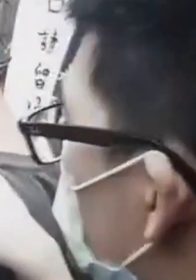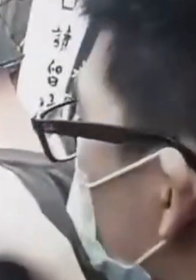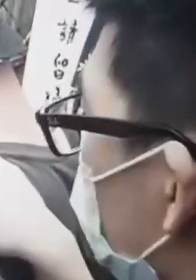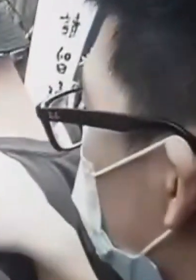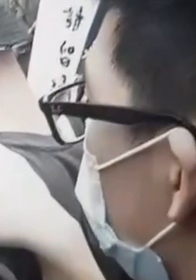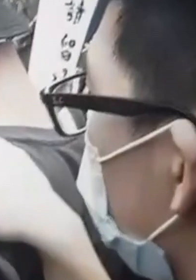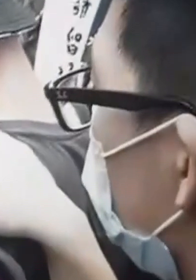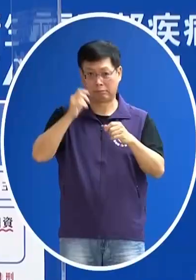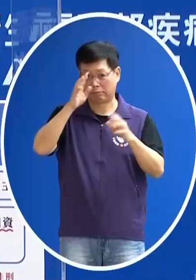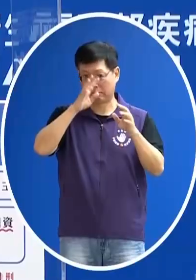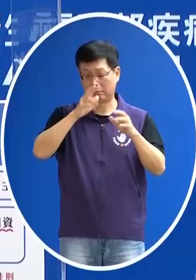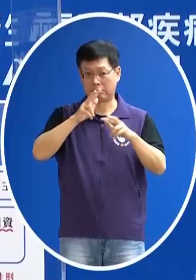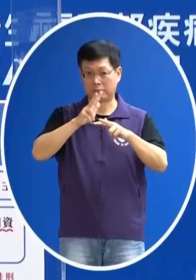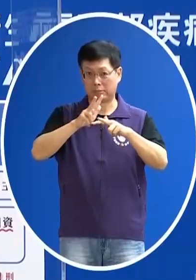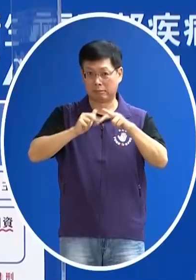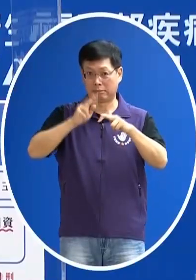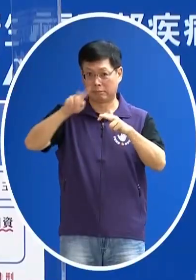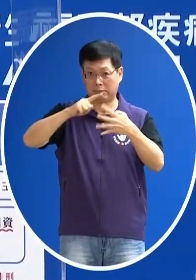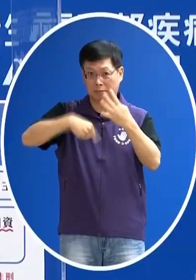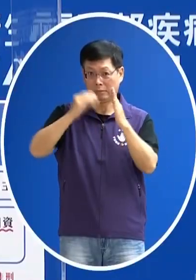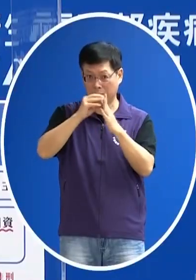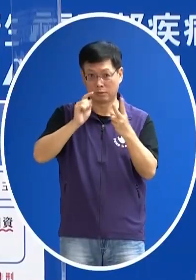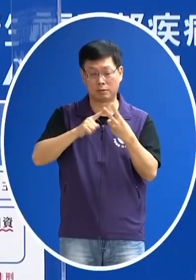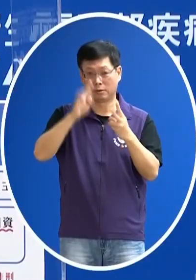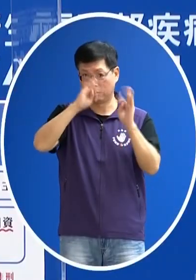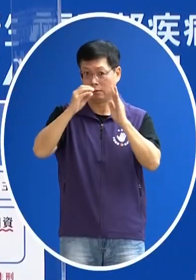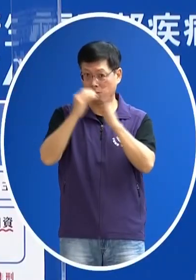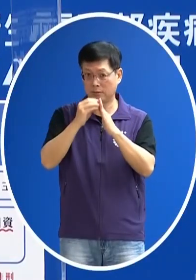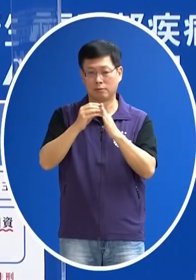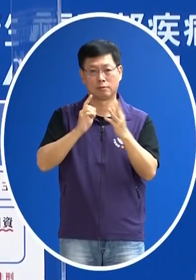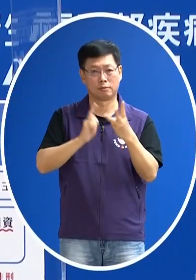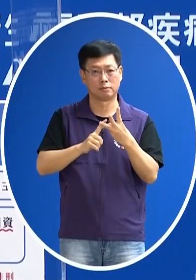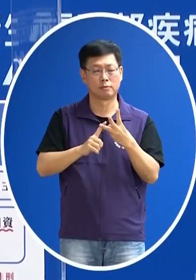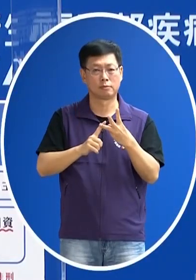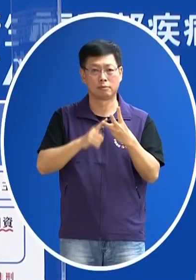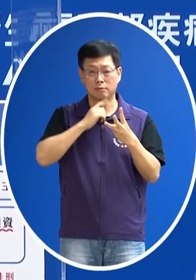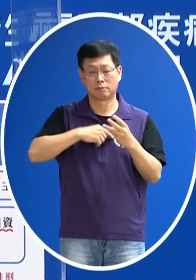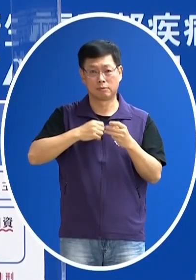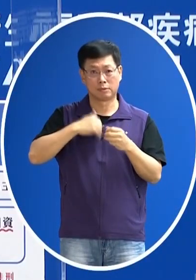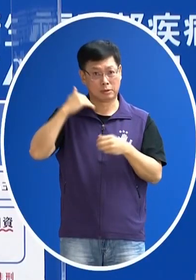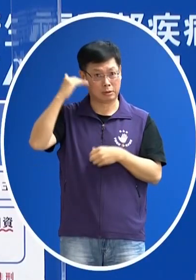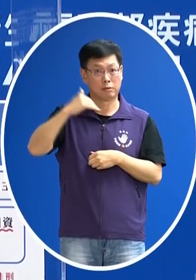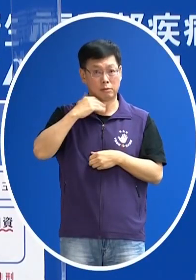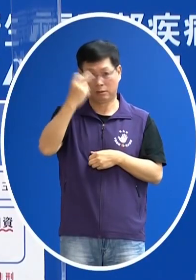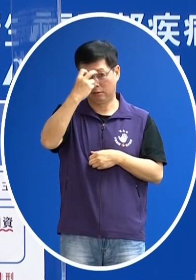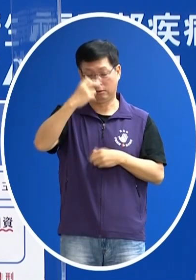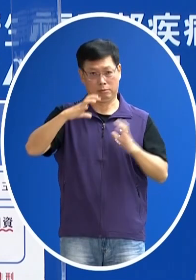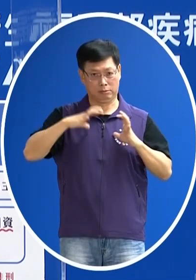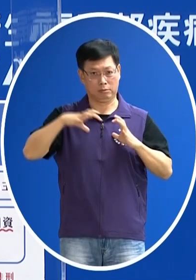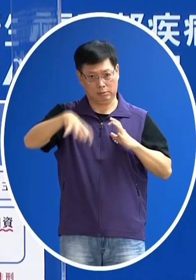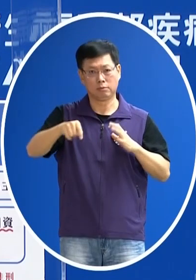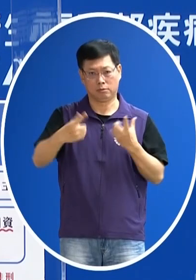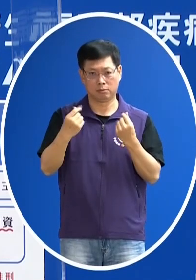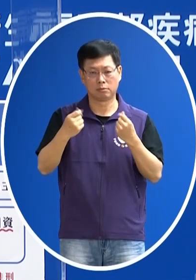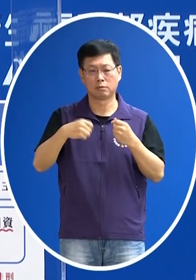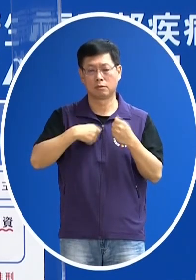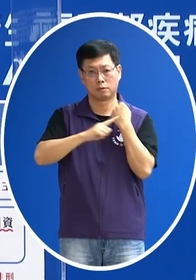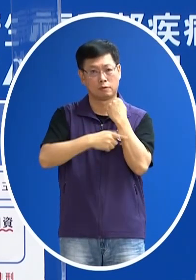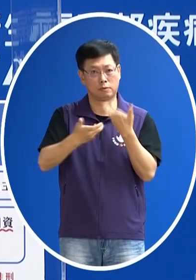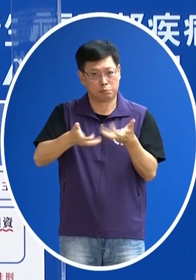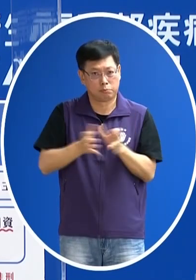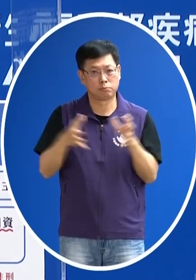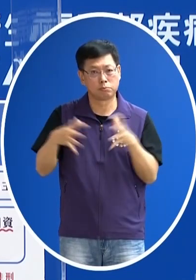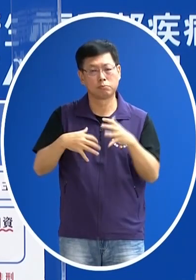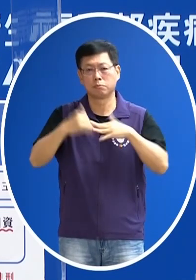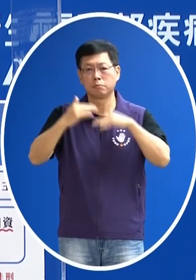刑事局、还有调查局、还有高检署，都会跟法务部共同的合